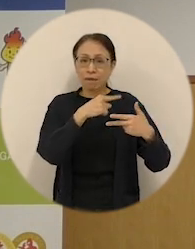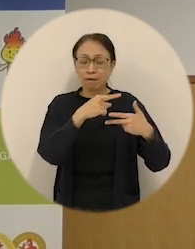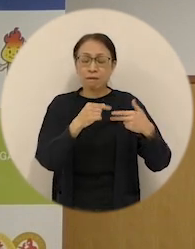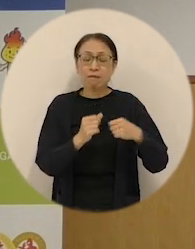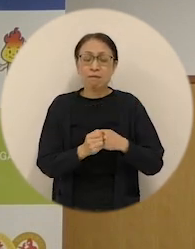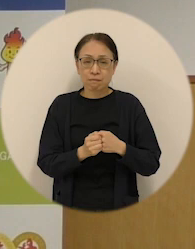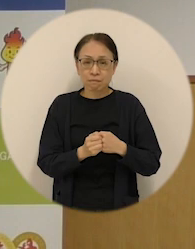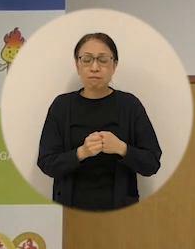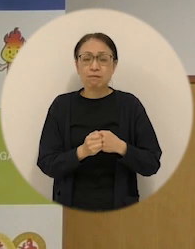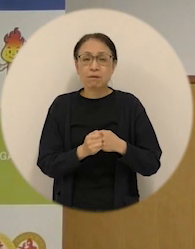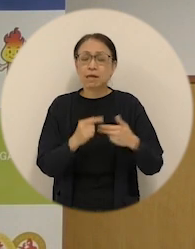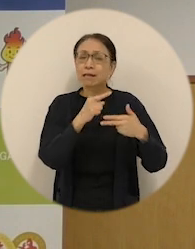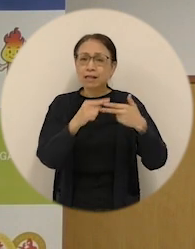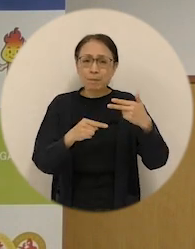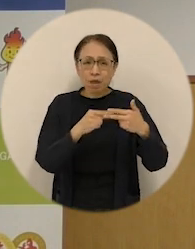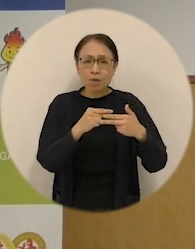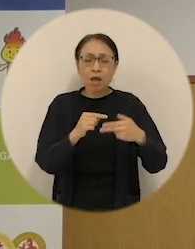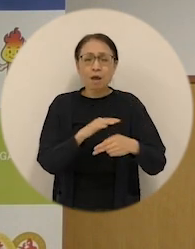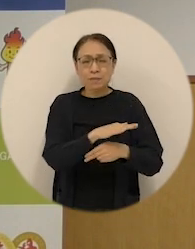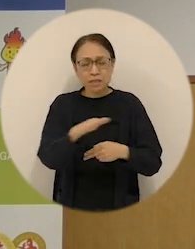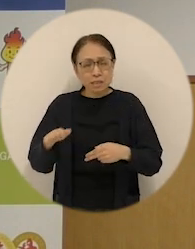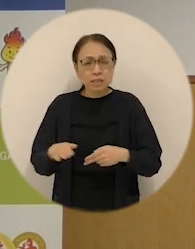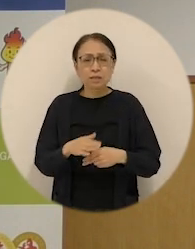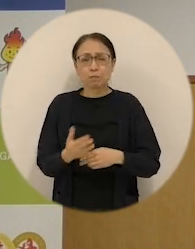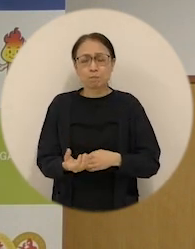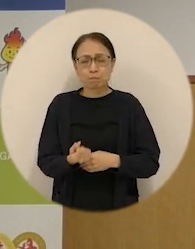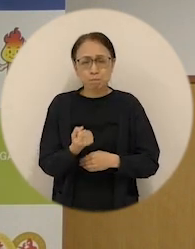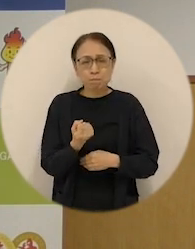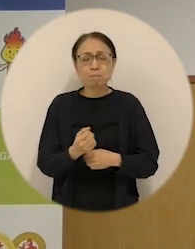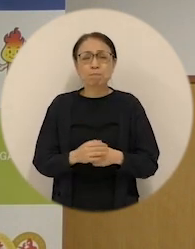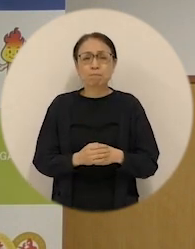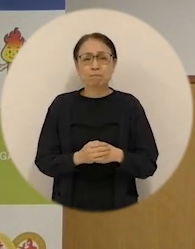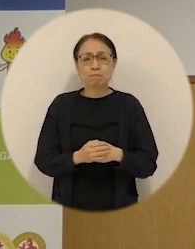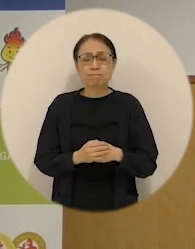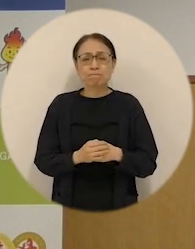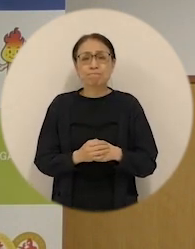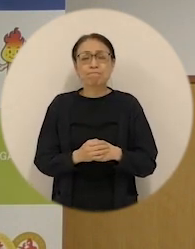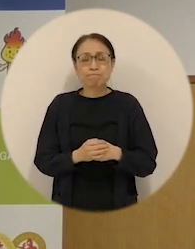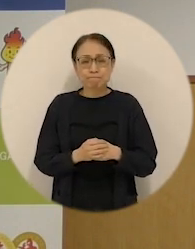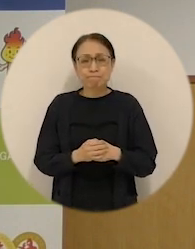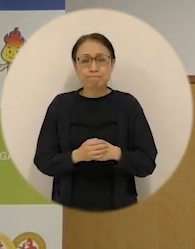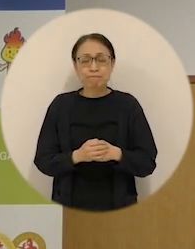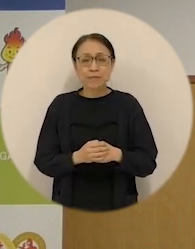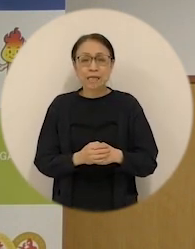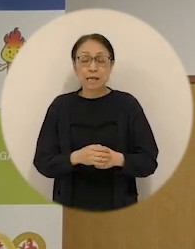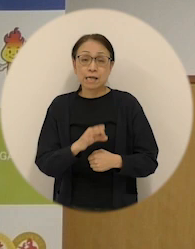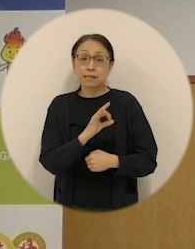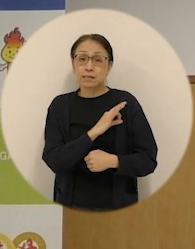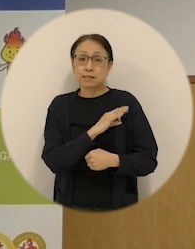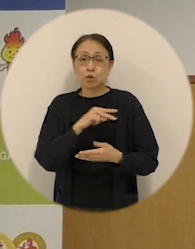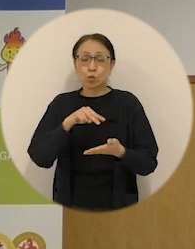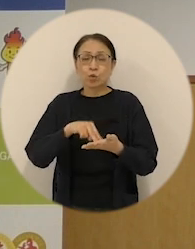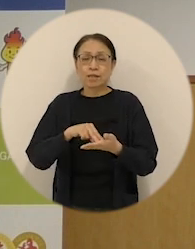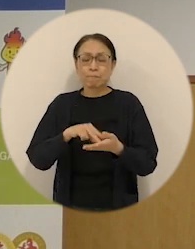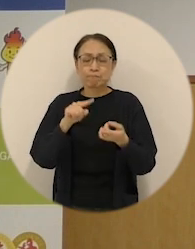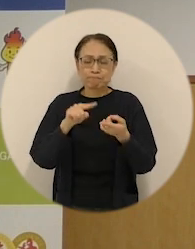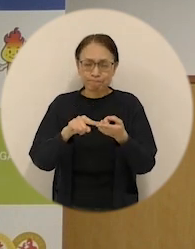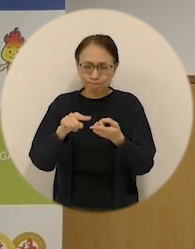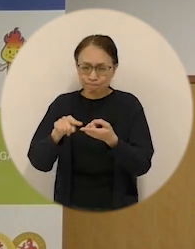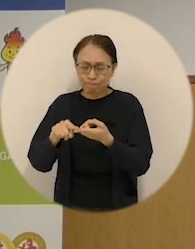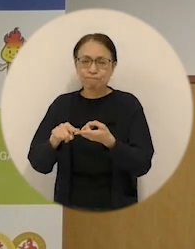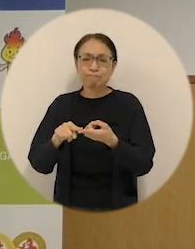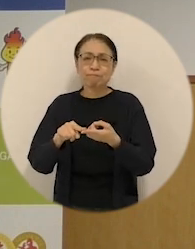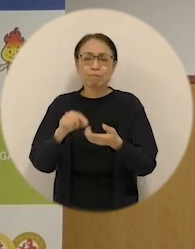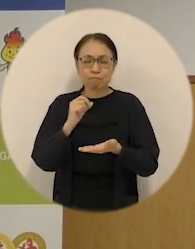ますが、いずれの方も地域の信望が厚く、押尾江財産区管理員として適任と存じ提案